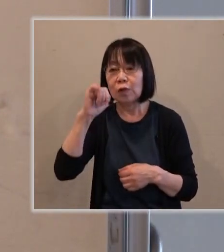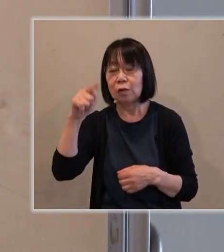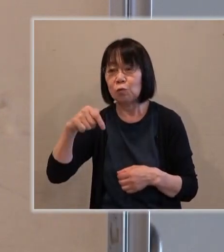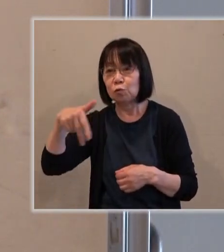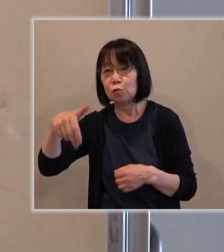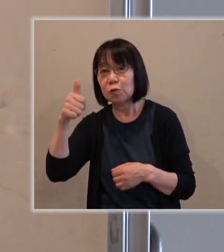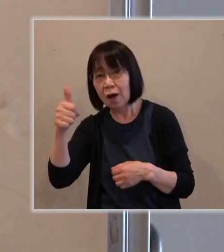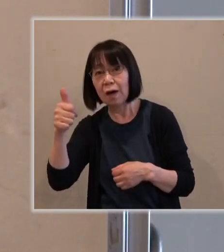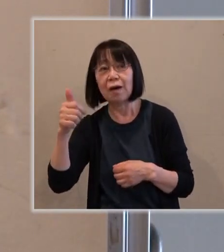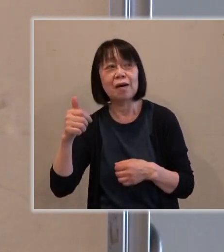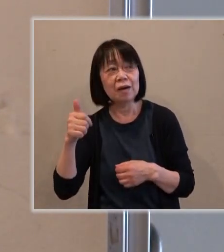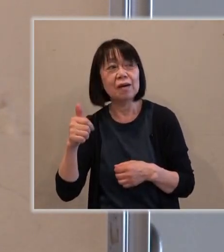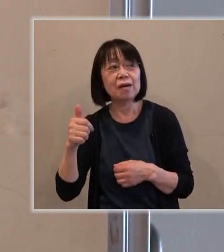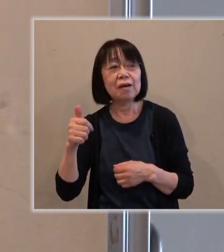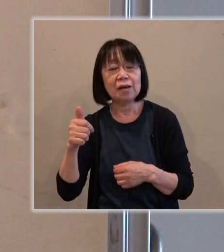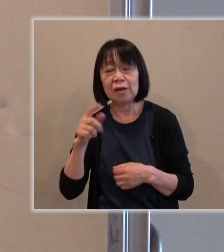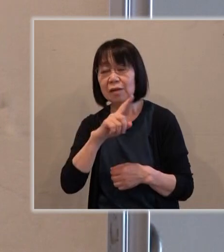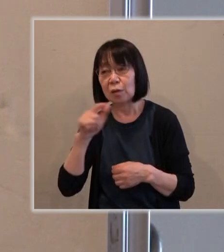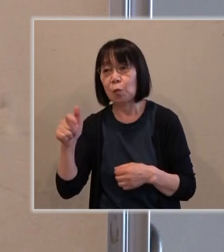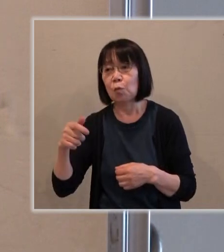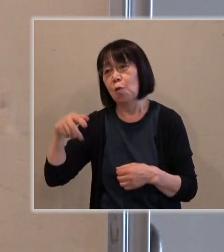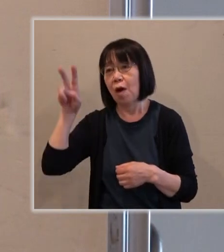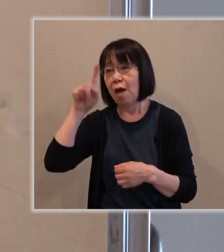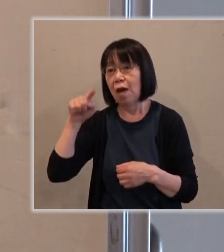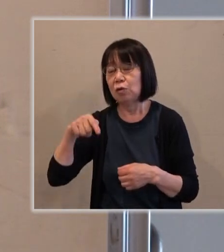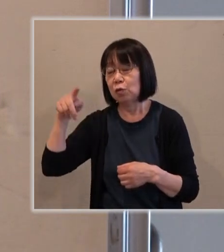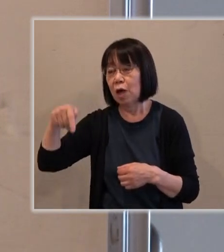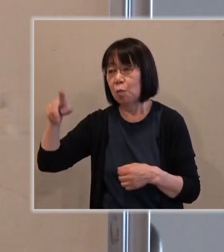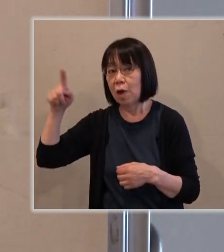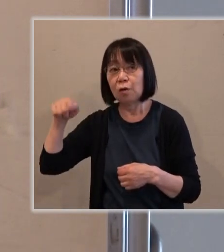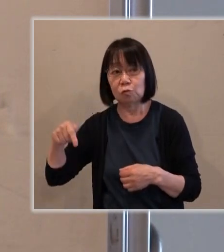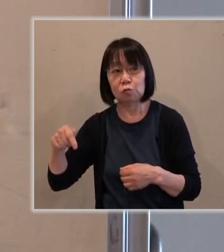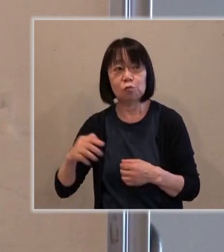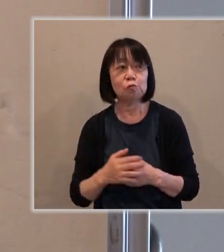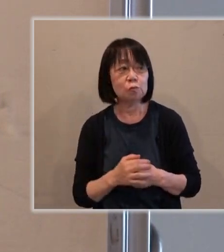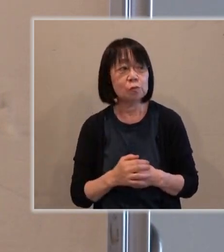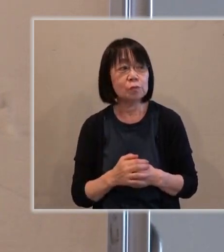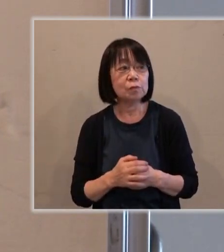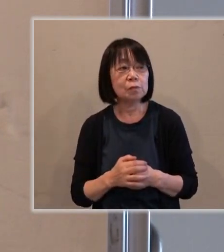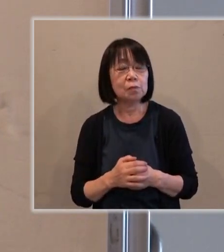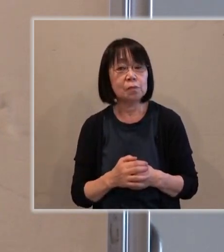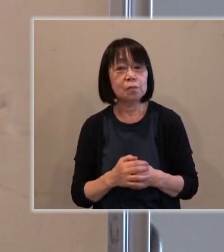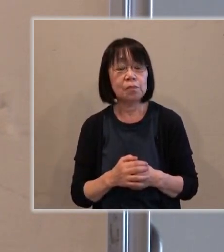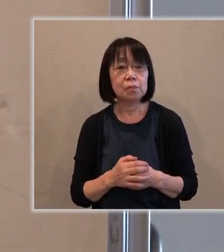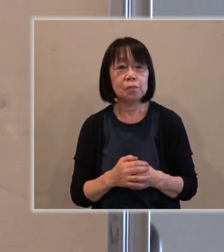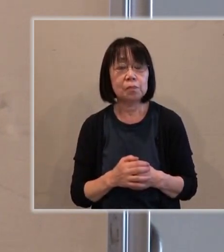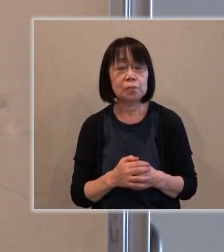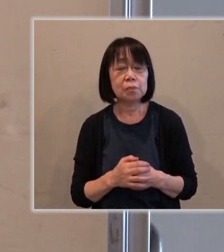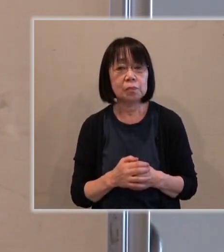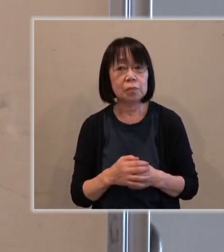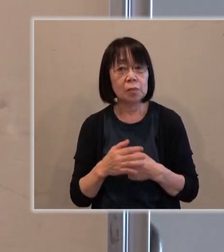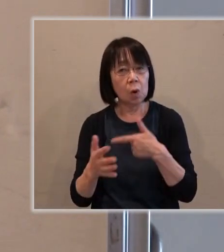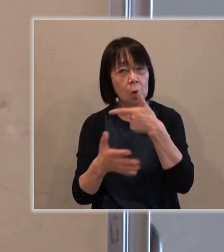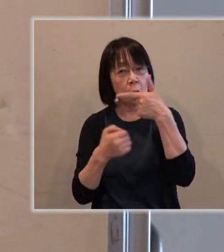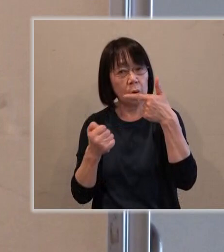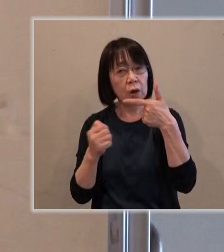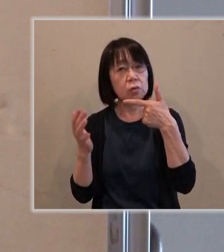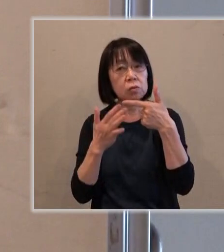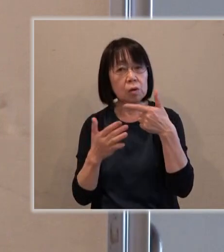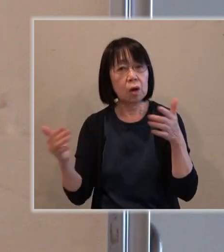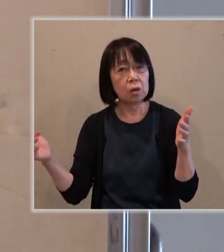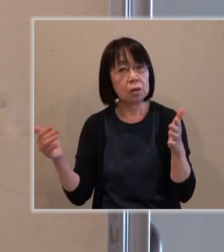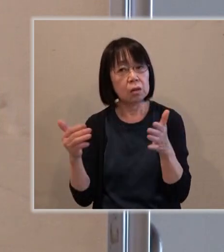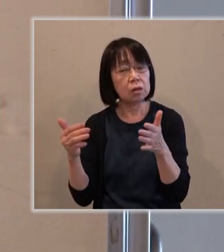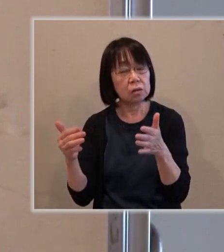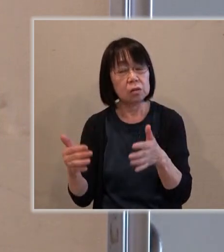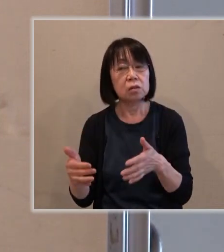ようなそんな SNS ですけれども、この3つを担当しております。でまあ、半年ぐらいですかね、最近できた会社